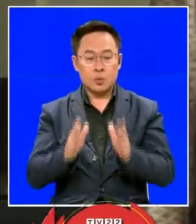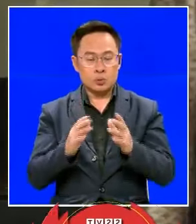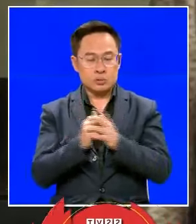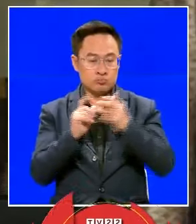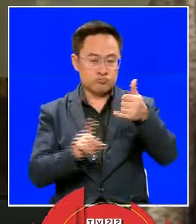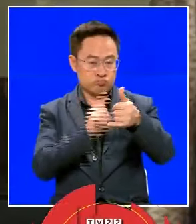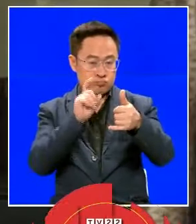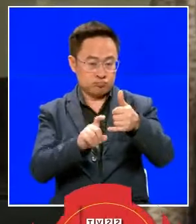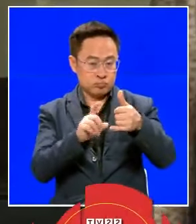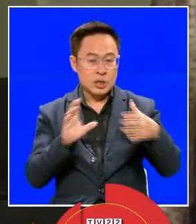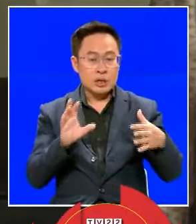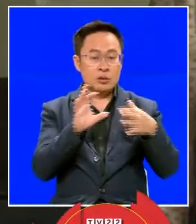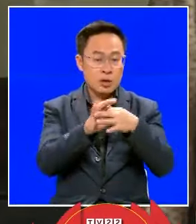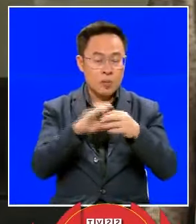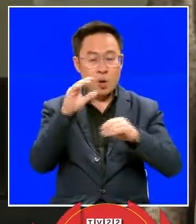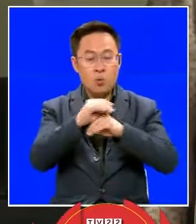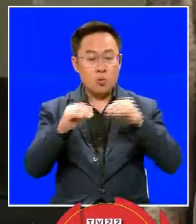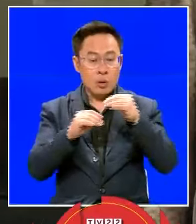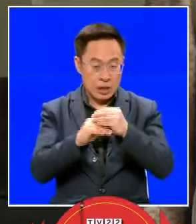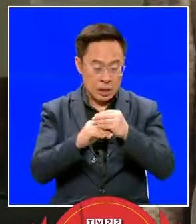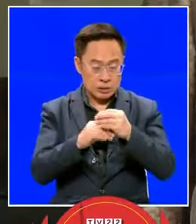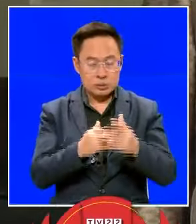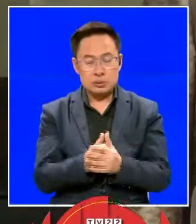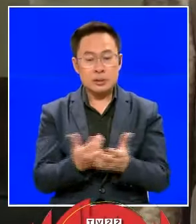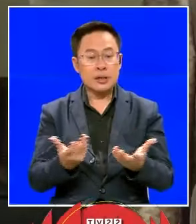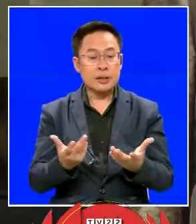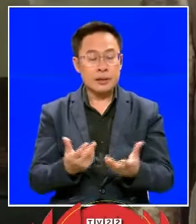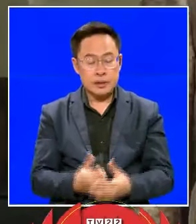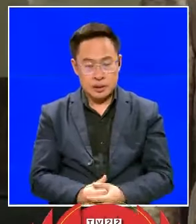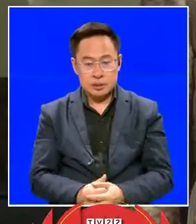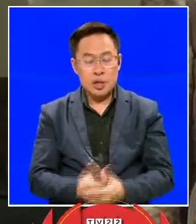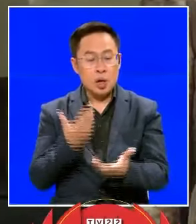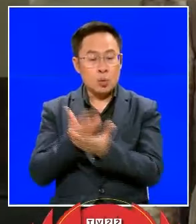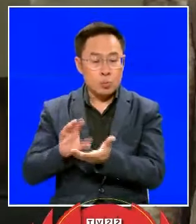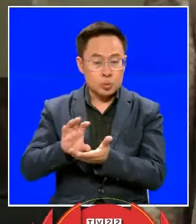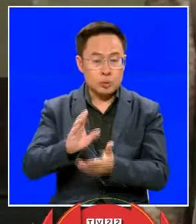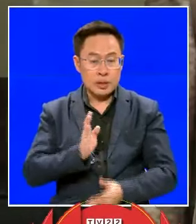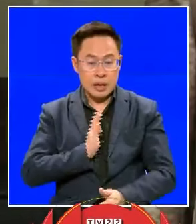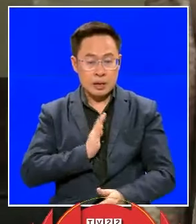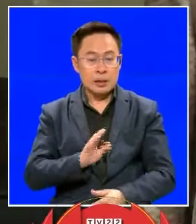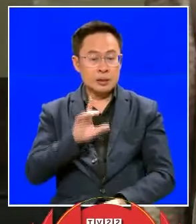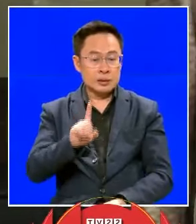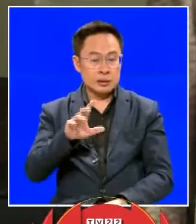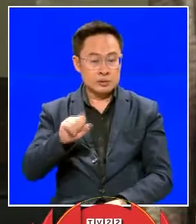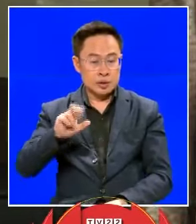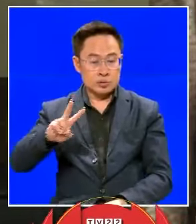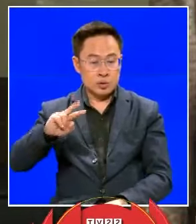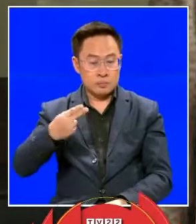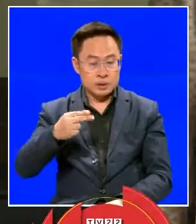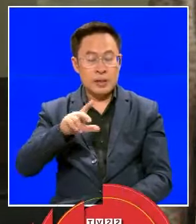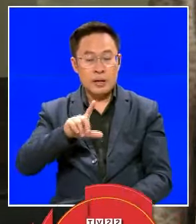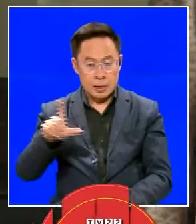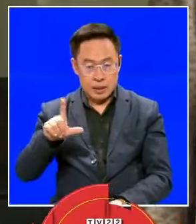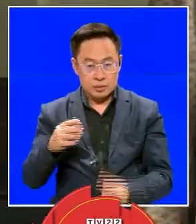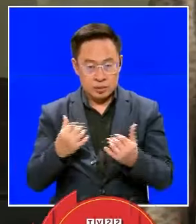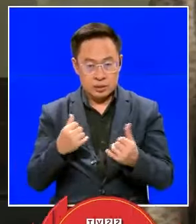ไปอยู่ในอ่างเดิมคือยังไงฮะท่านบอกเดี๋ยวท่านจะของบกลาง 12,000กว่าล้านอันนี้วงเงินสูงสุดนะเอีกทีนึง